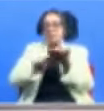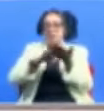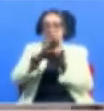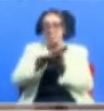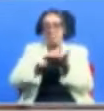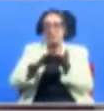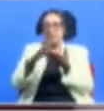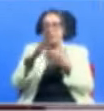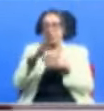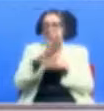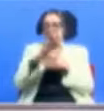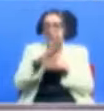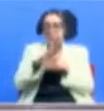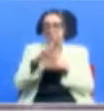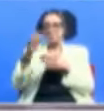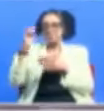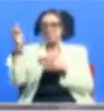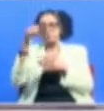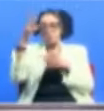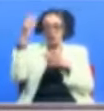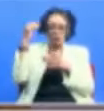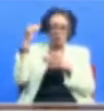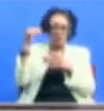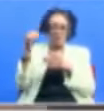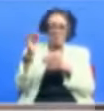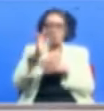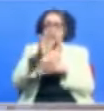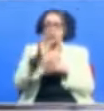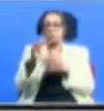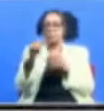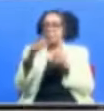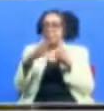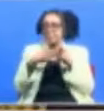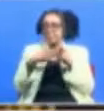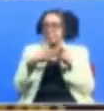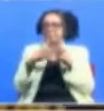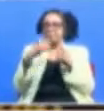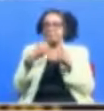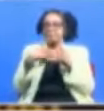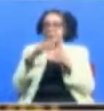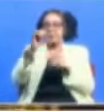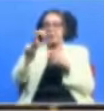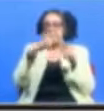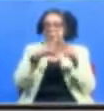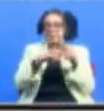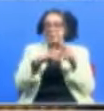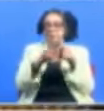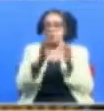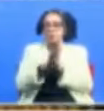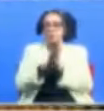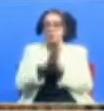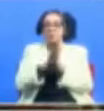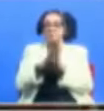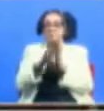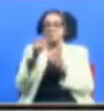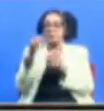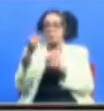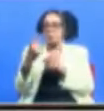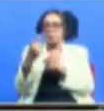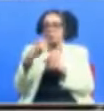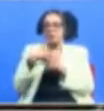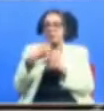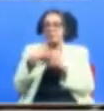Somalia. Watahiniwa 54 wajizolea alama ya ba ongeza, huku 51 wakijizolea alama ya ba